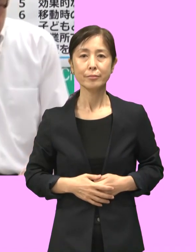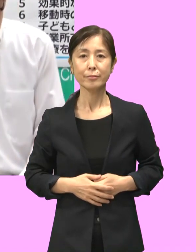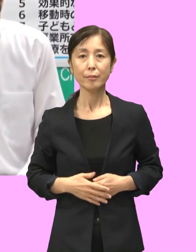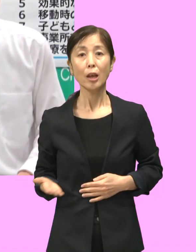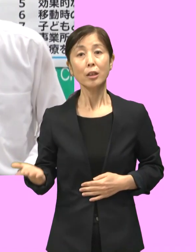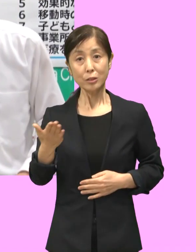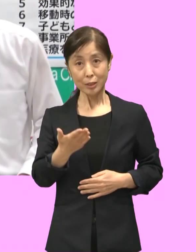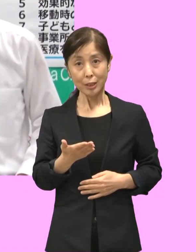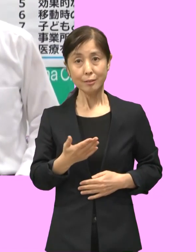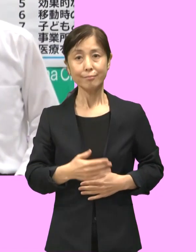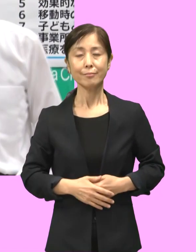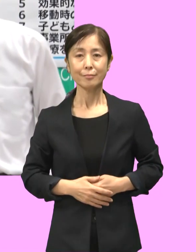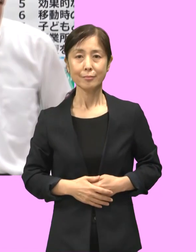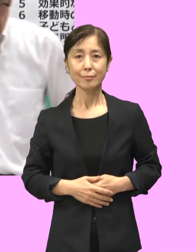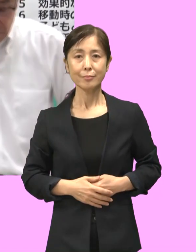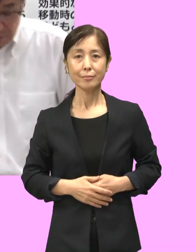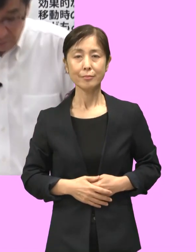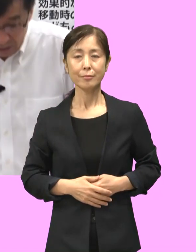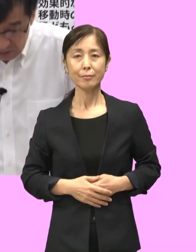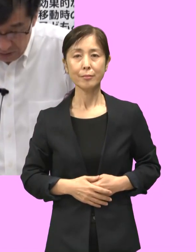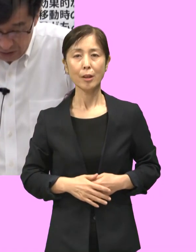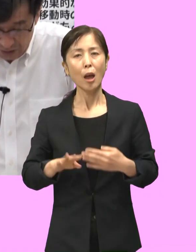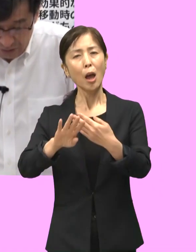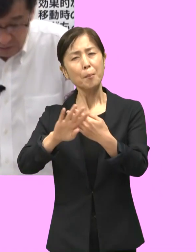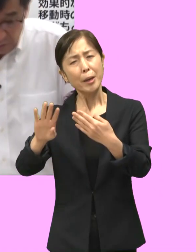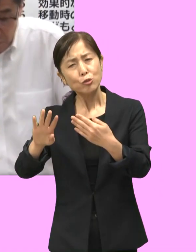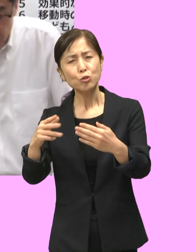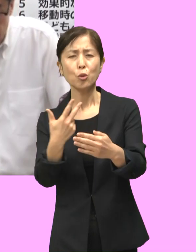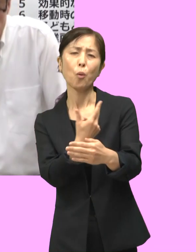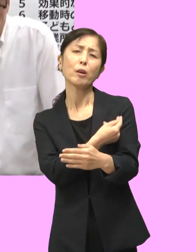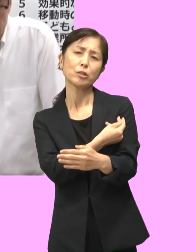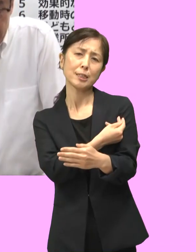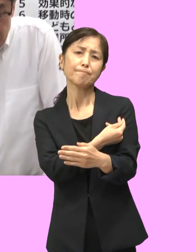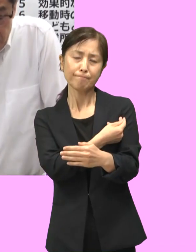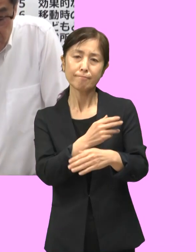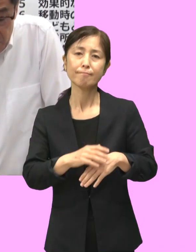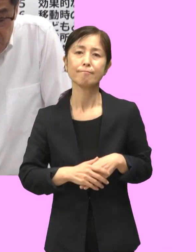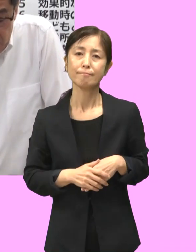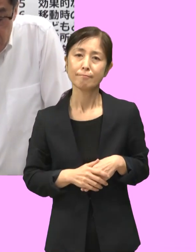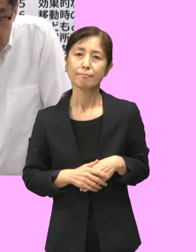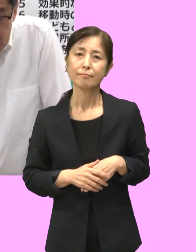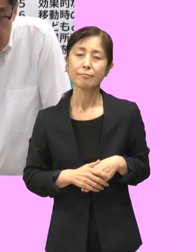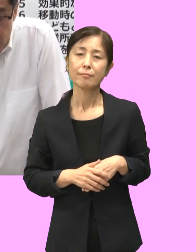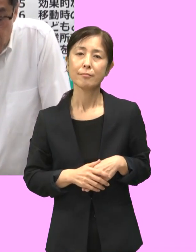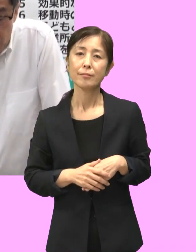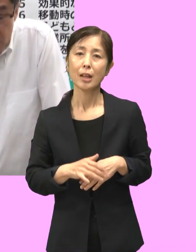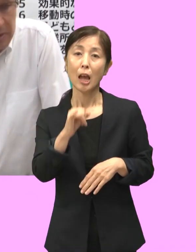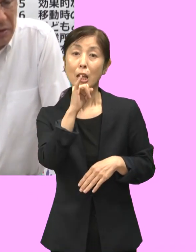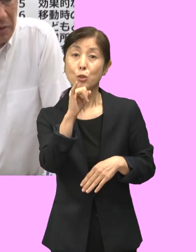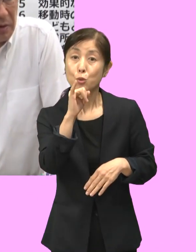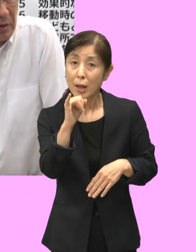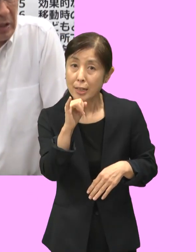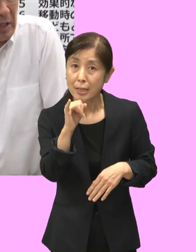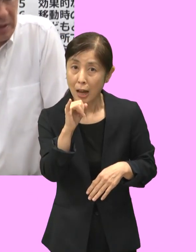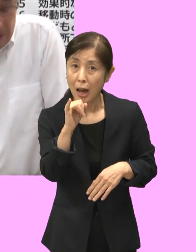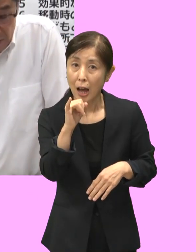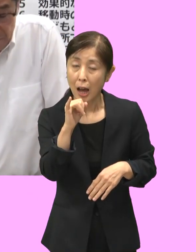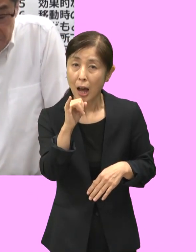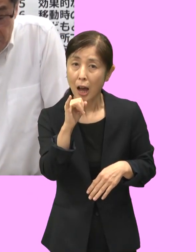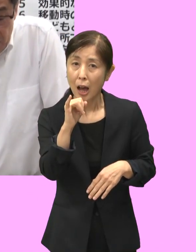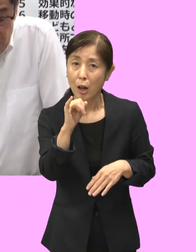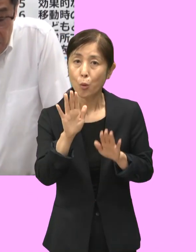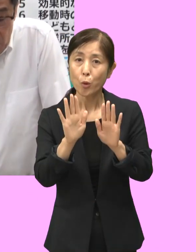それから続いてですね、今度は別の方のワクチンなんですけど、インフルエンザの予防接種に関